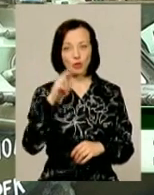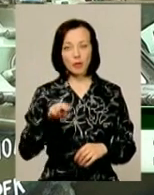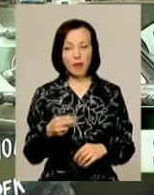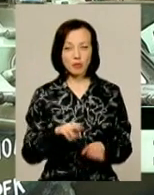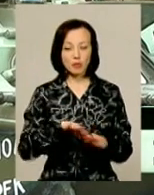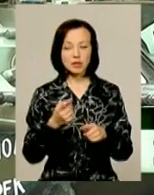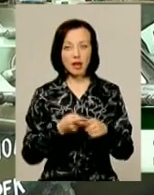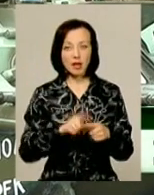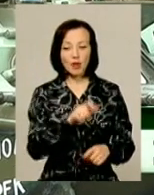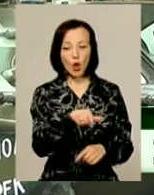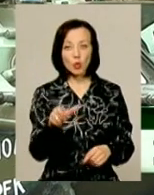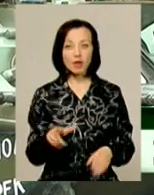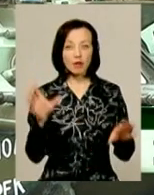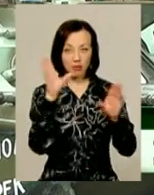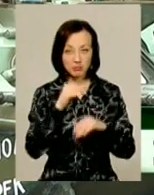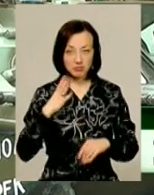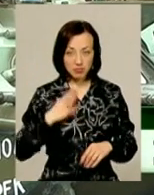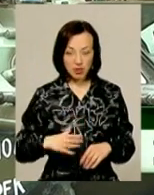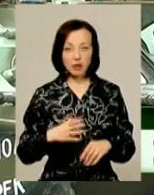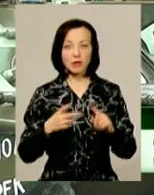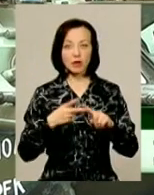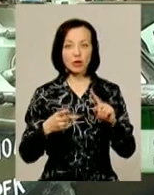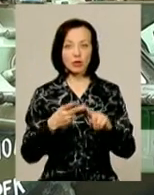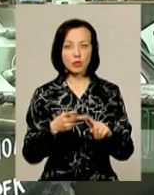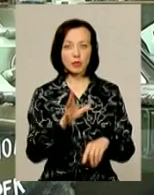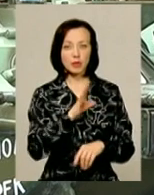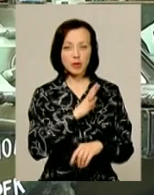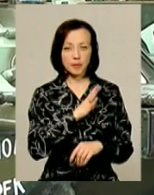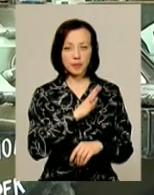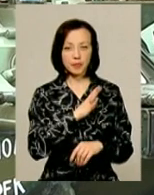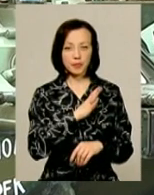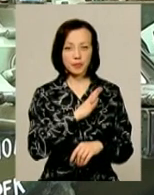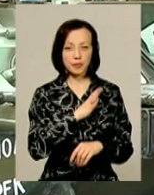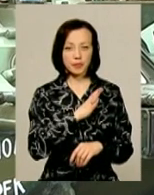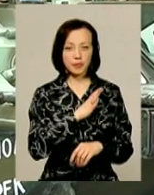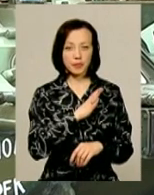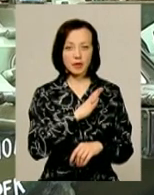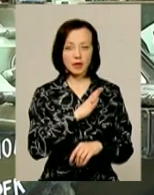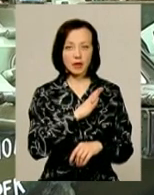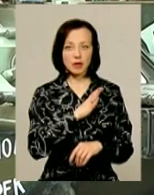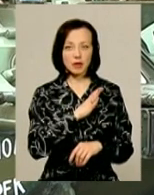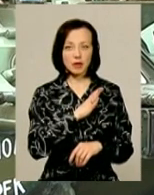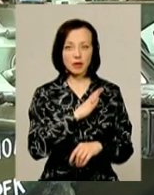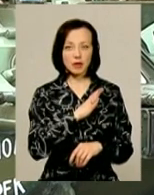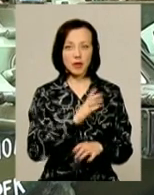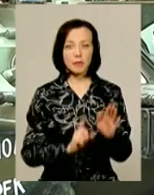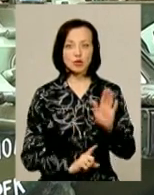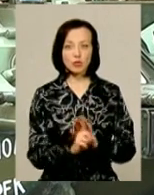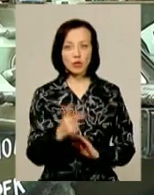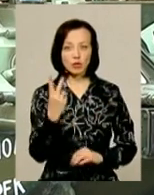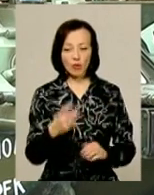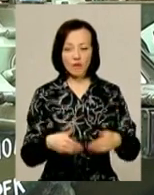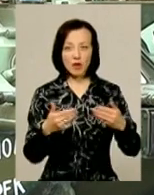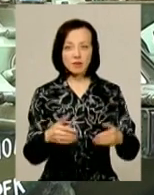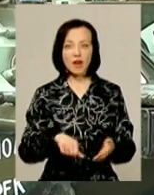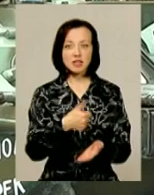Після цього люди, які пройшли її, как уже сегодня говорилось, с процентом отсеивания, приступили к 2 фазам